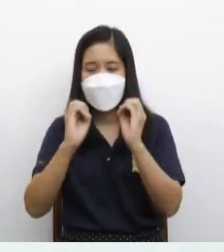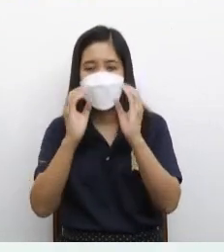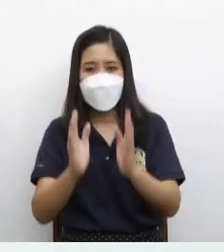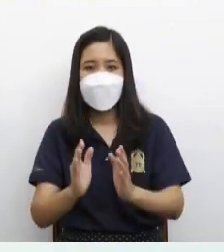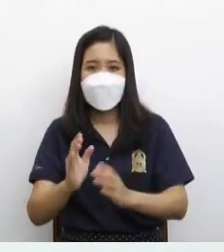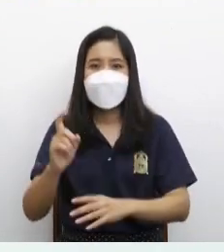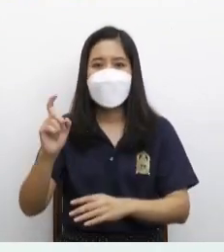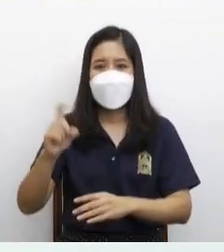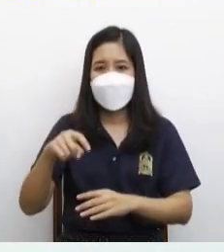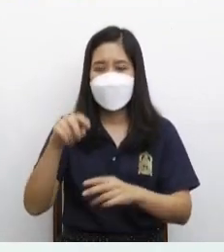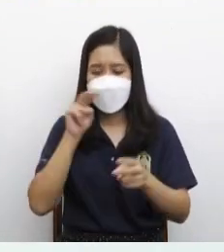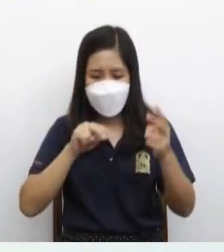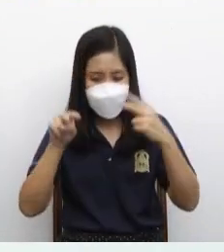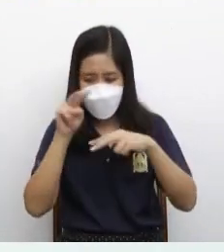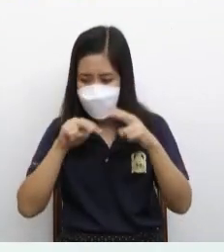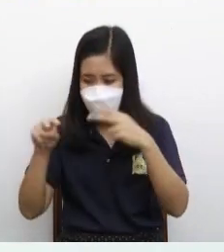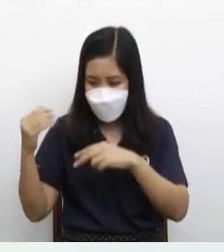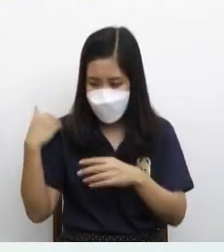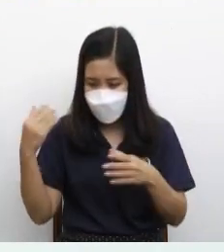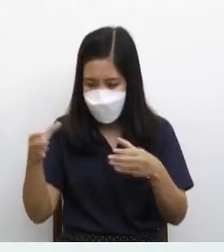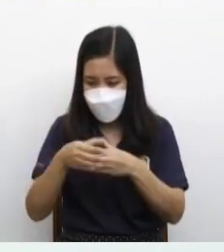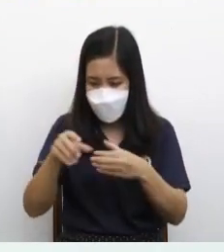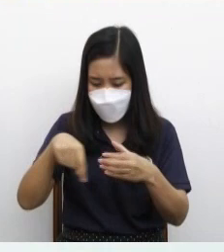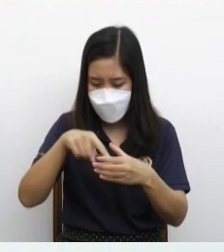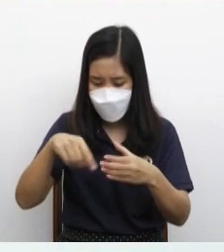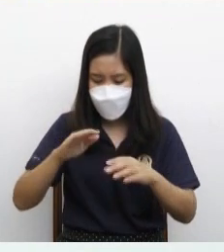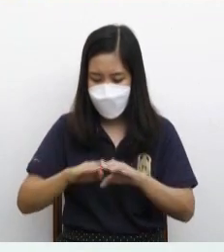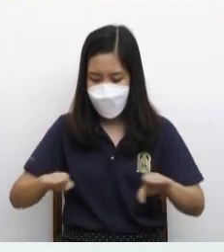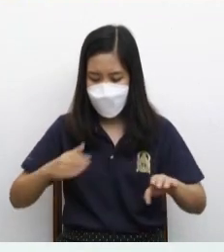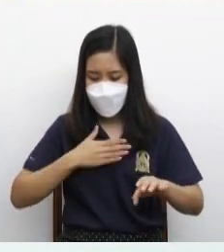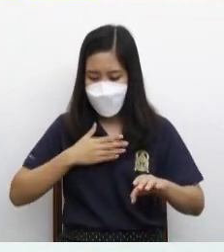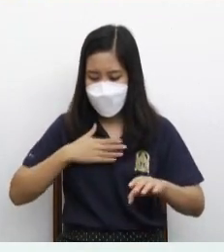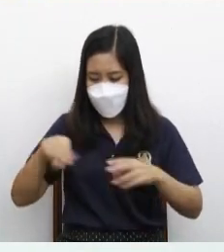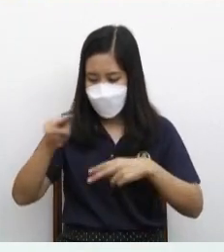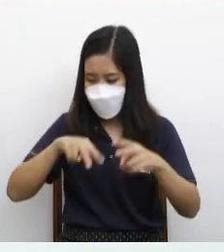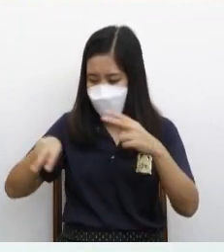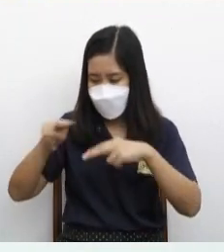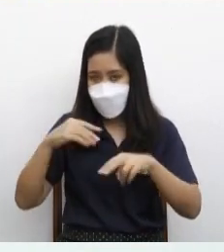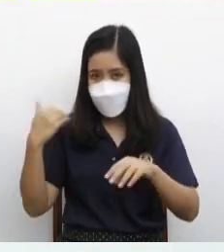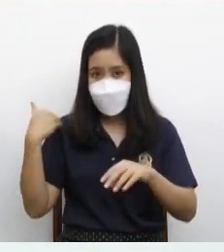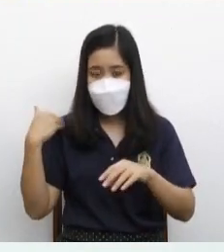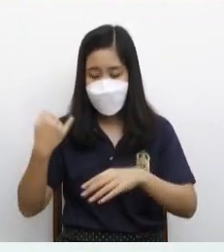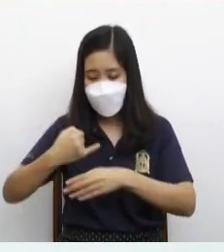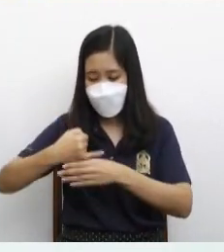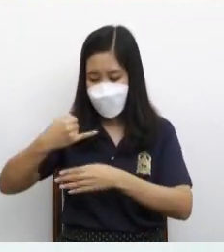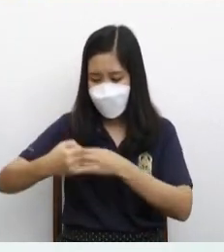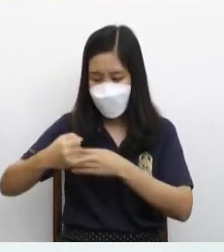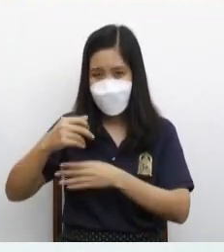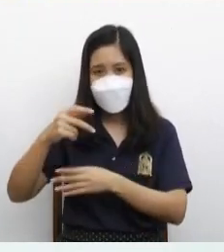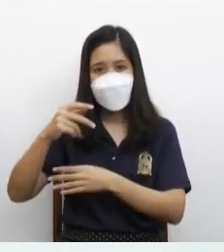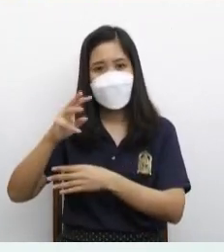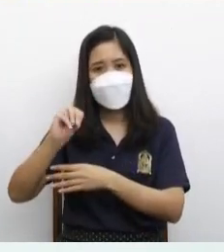สำรวจตรวจสอบว่ามีเด็กที่อยู่ในความดูแลของท่านนั้นมีขายบ้างที่เขาจะจบม 3แล้ว